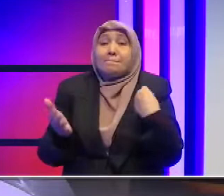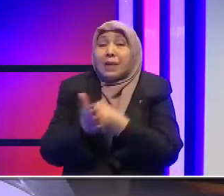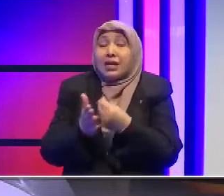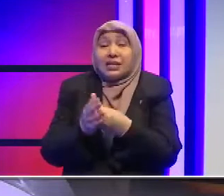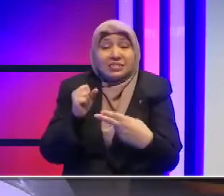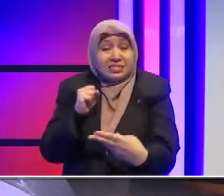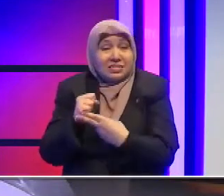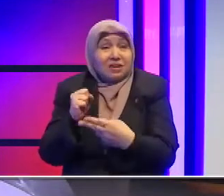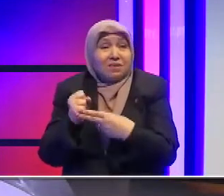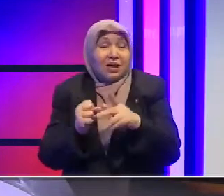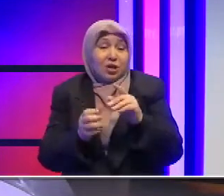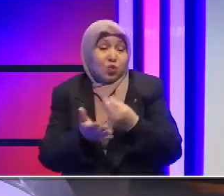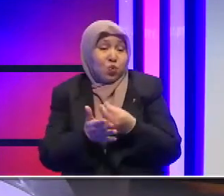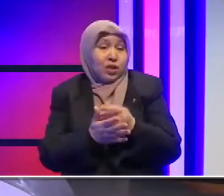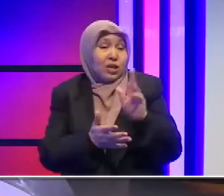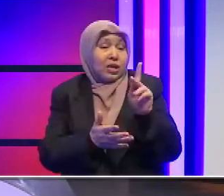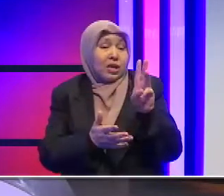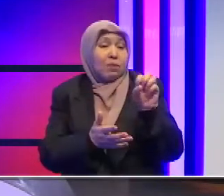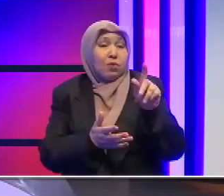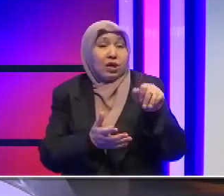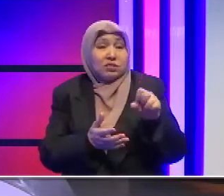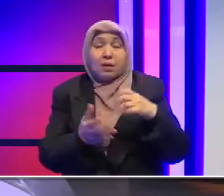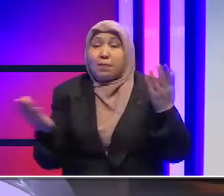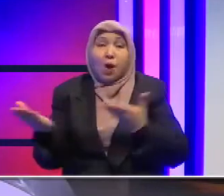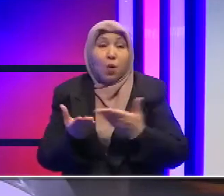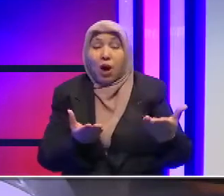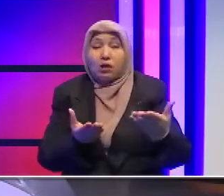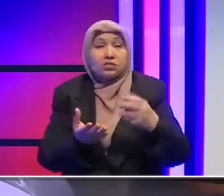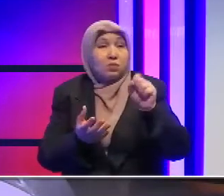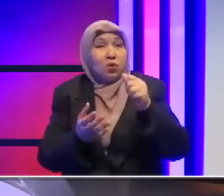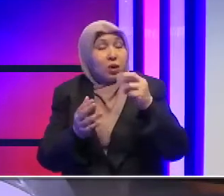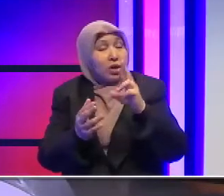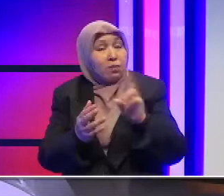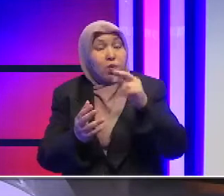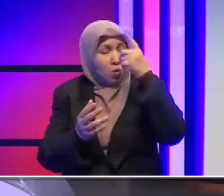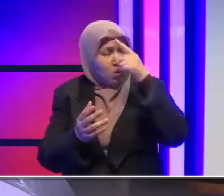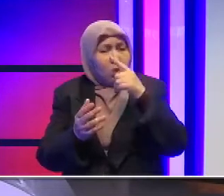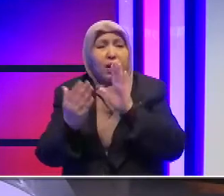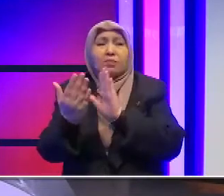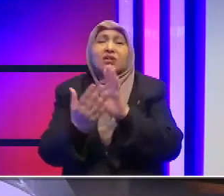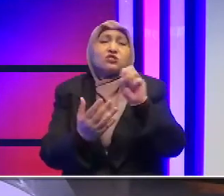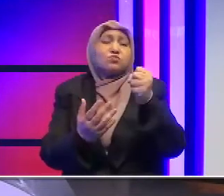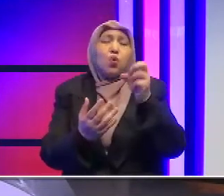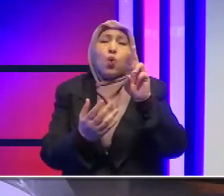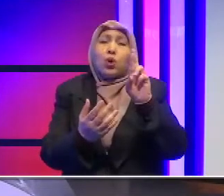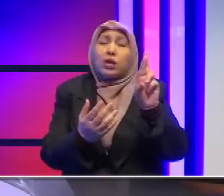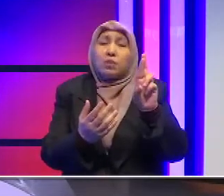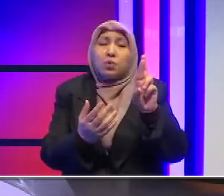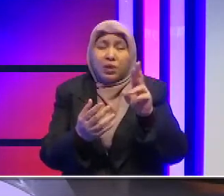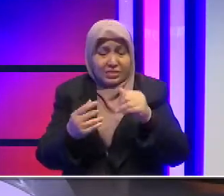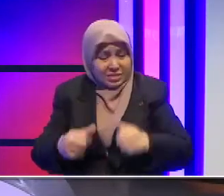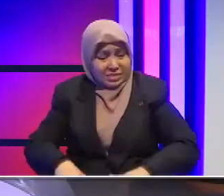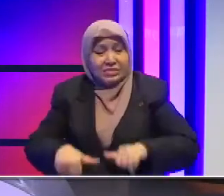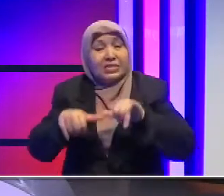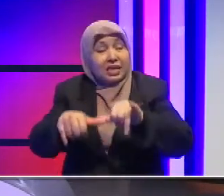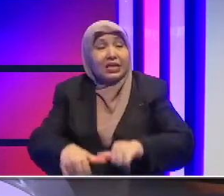duit KWSP kebanyakan orang Melayu bawah 10,000. Ya, nak menghadapi hari tua 10,000 kalau duduk di Kuala Lumpur ni,